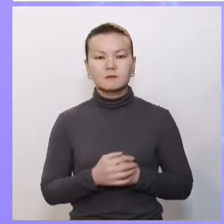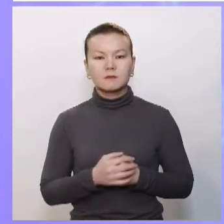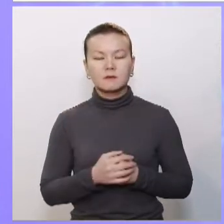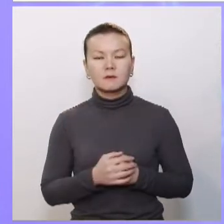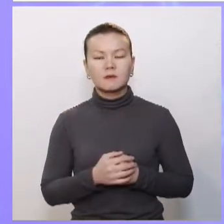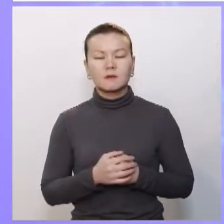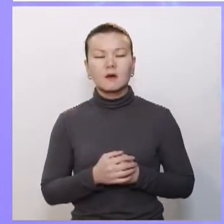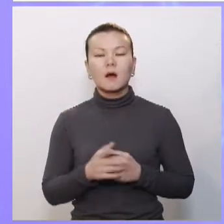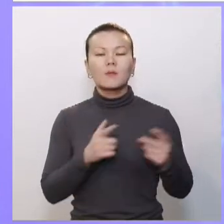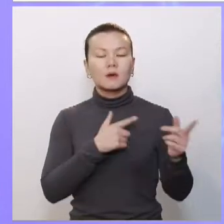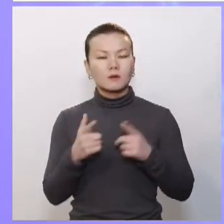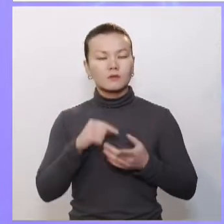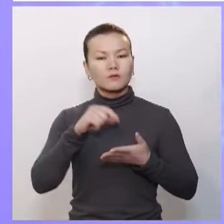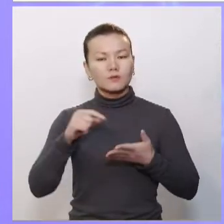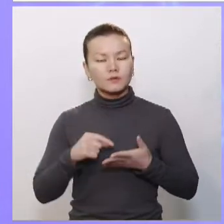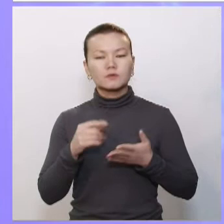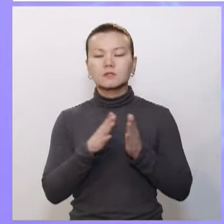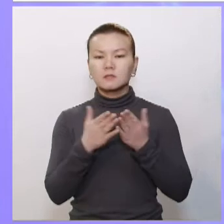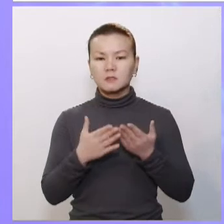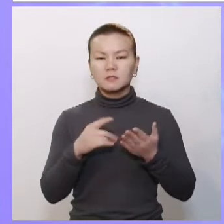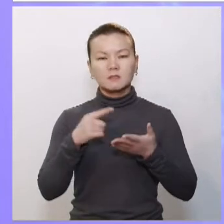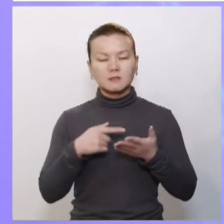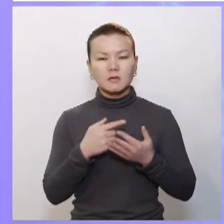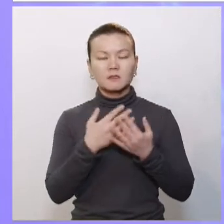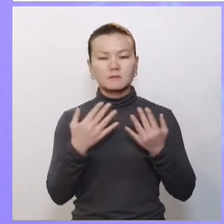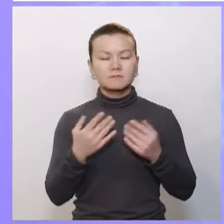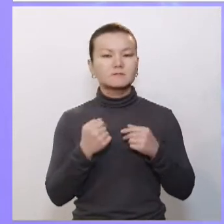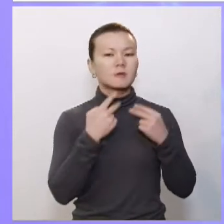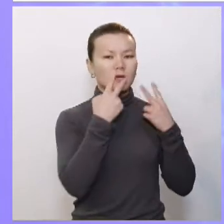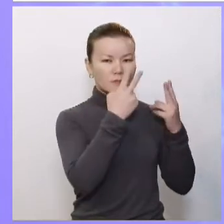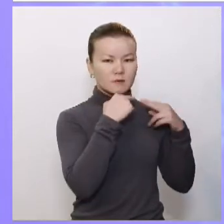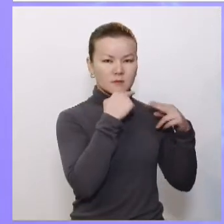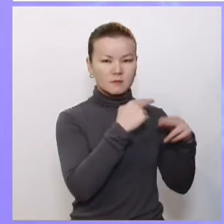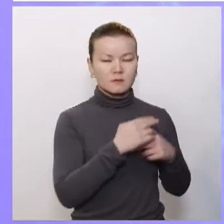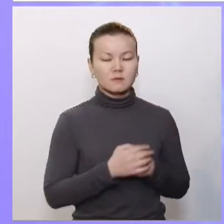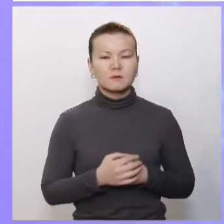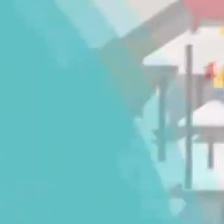Окуу куралдарыңарды даярдап, сабакка көңүл бургула.